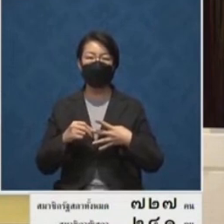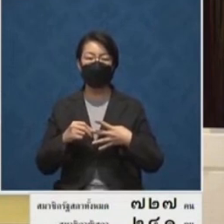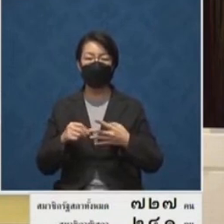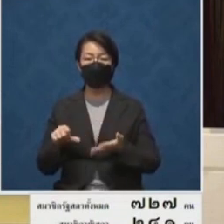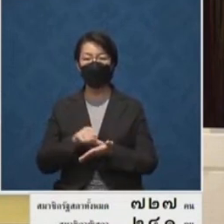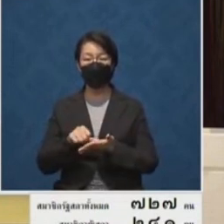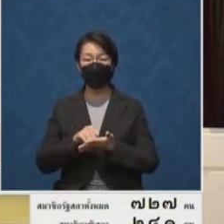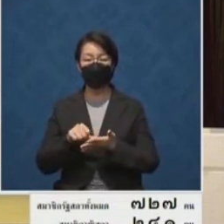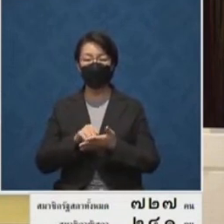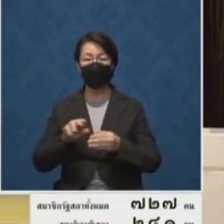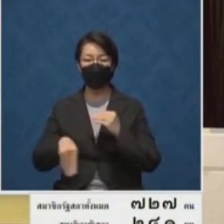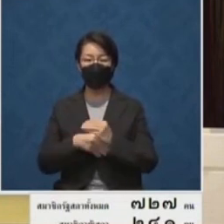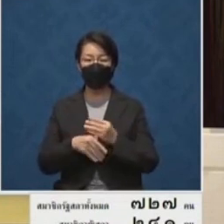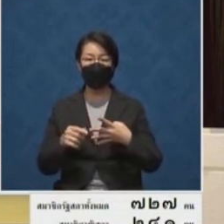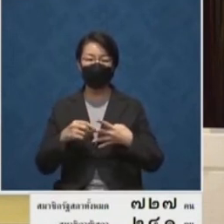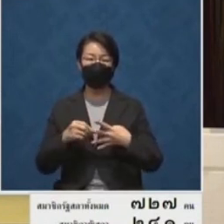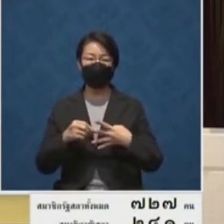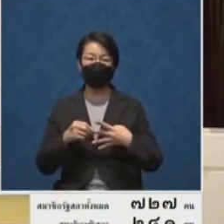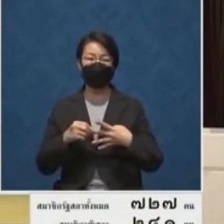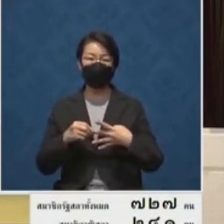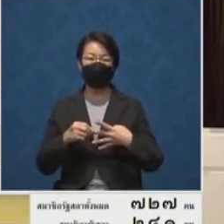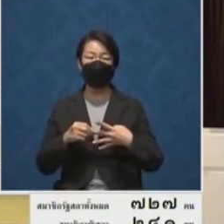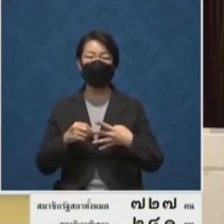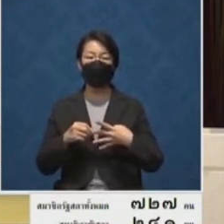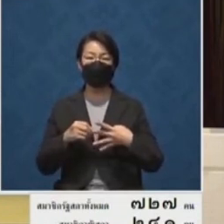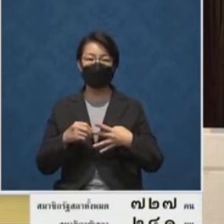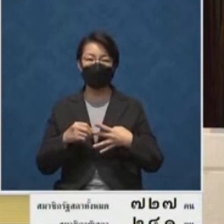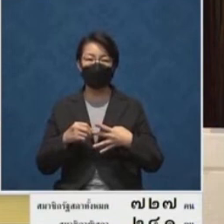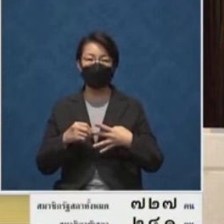ต่อไปเป็นฉบับที่2ร่างรัฐธรรมนูญแห่งราชอาณาจักรไทยแก้ไข